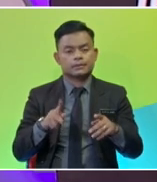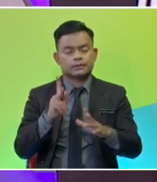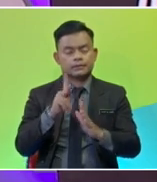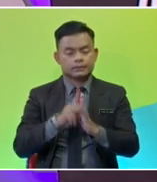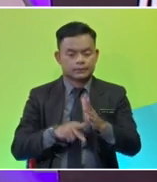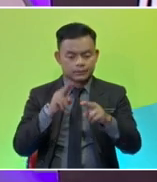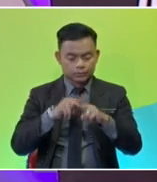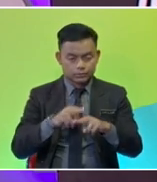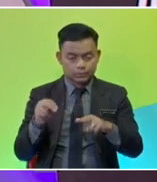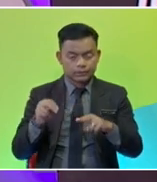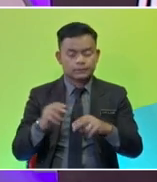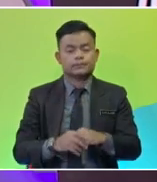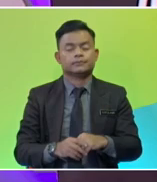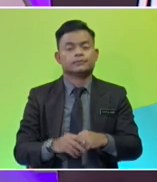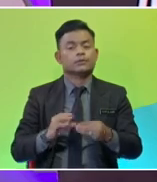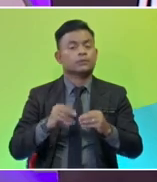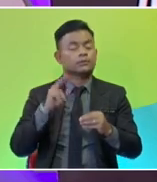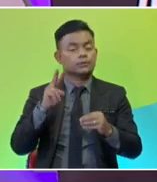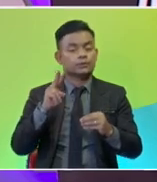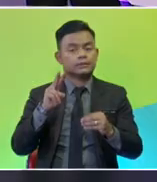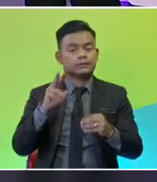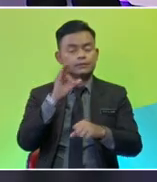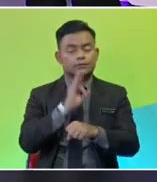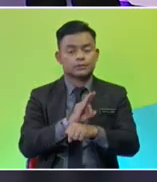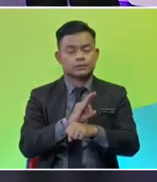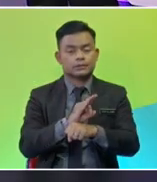sistem rangka dan juga fungsi sistem